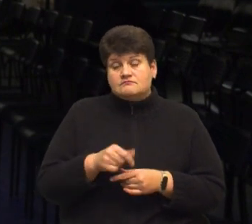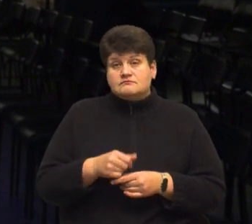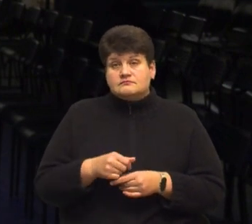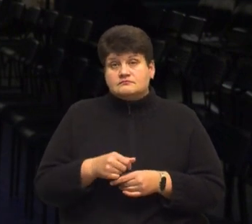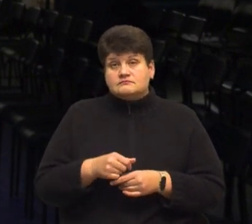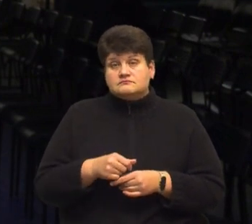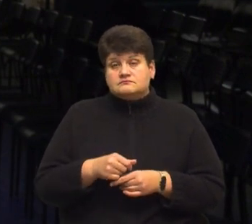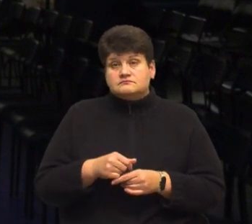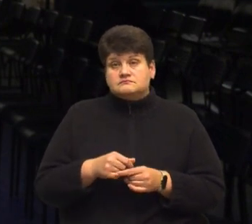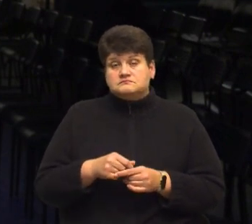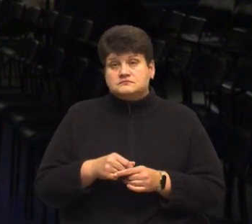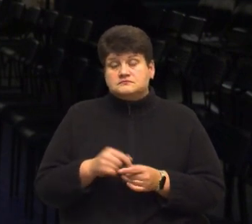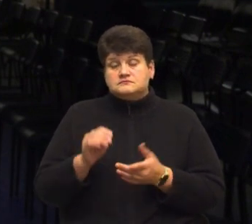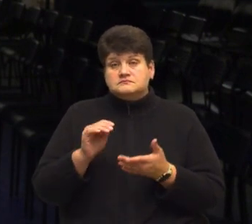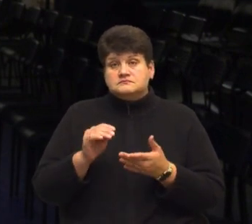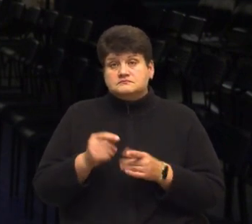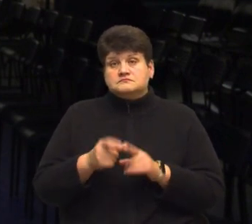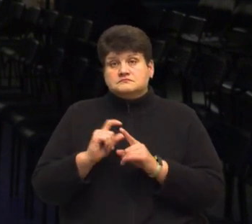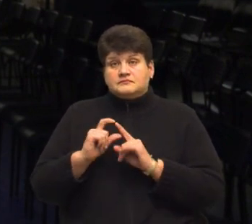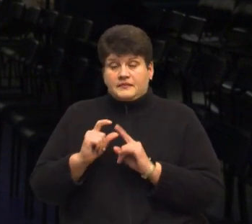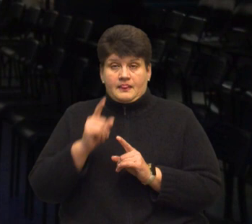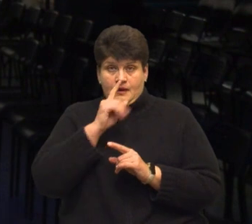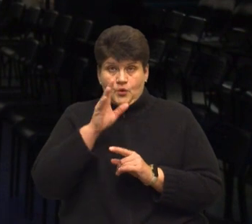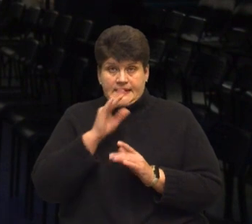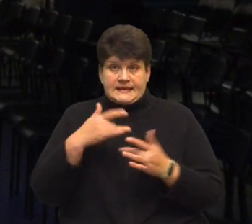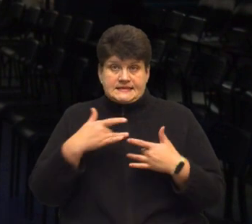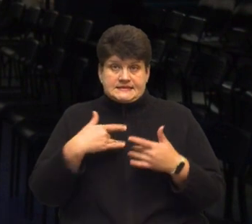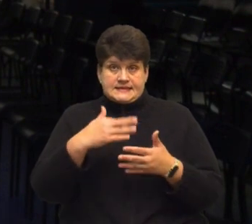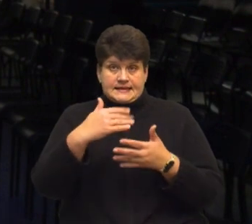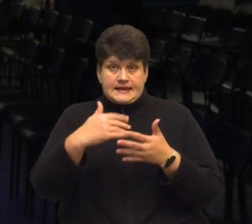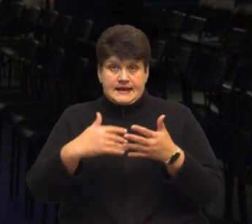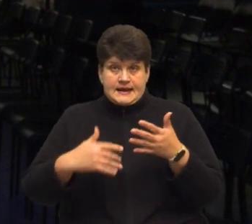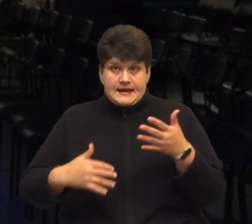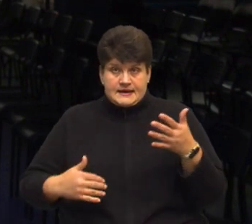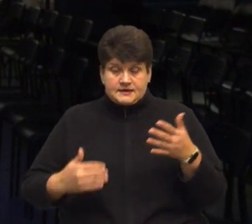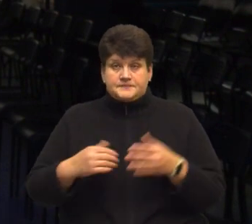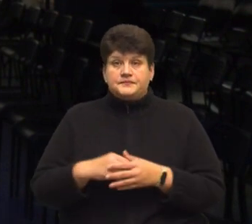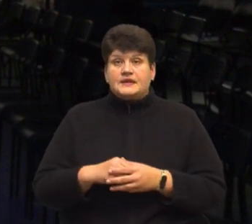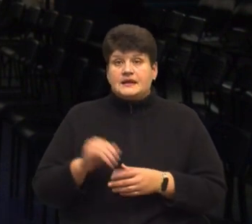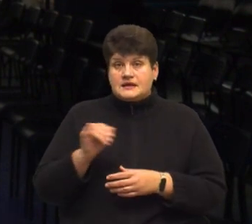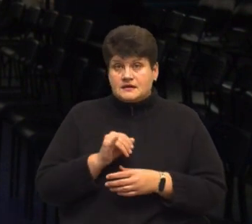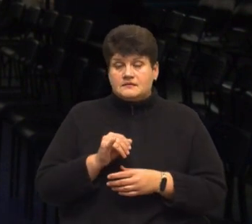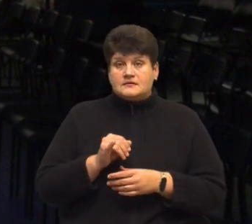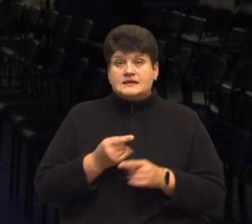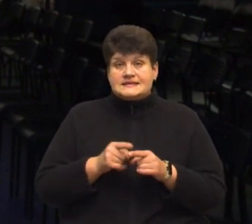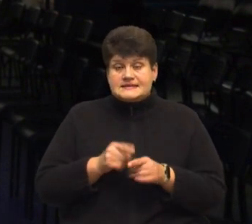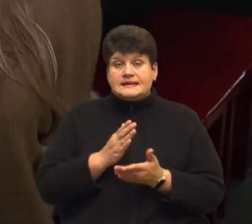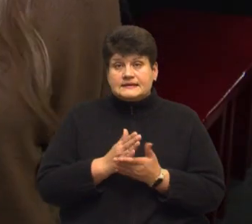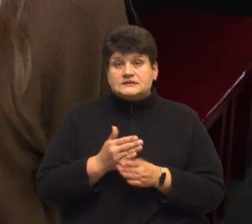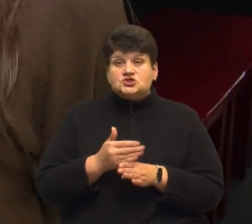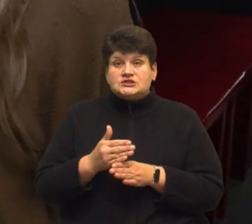склав не непоганий текст сценарій таку зробив рефлексію і він став частиною